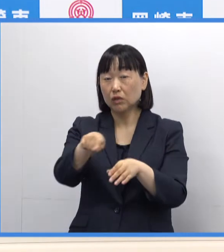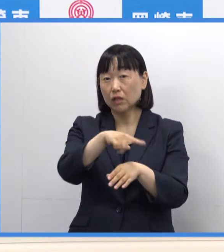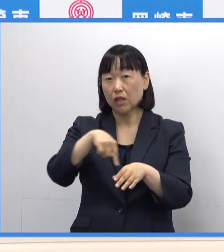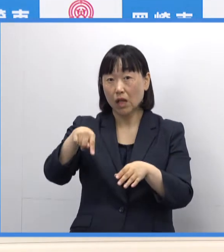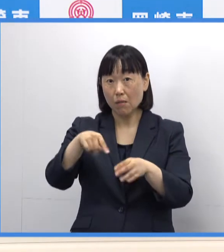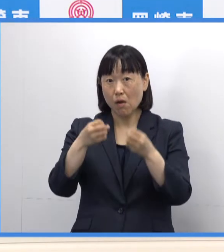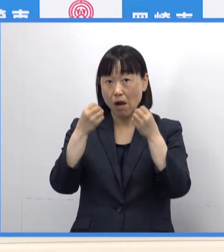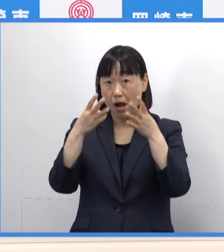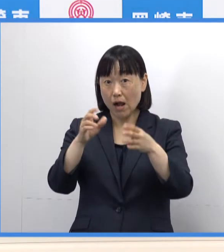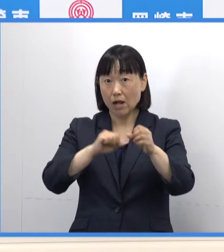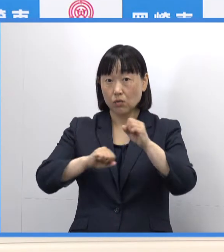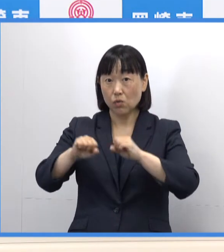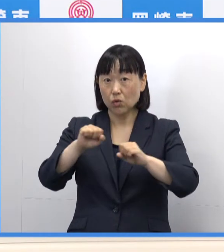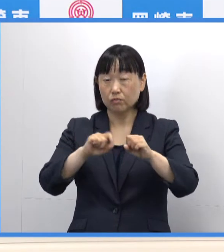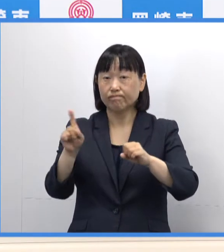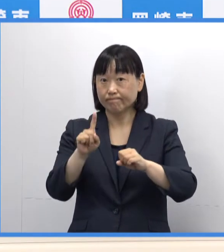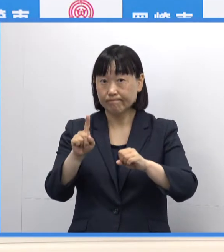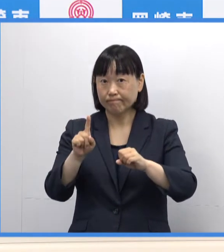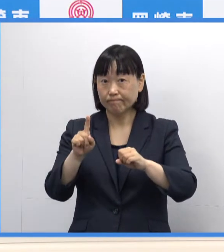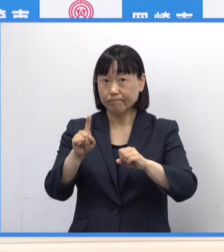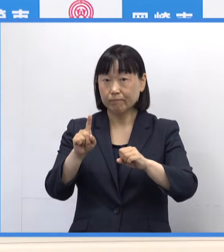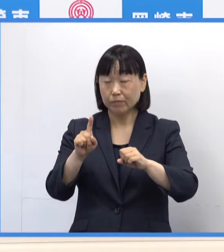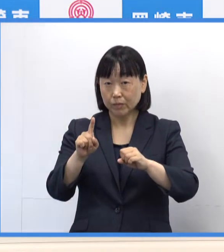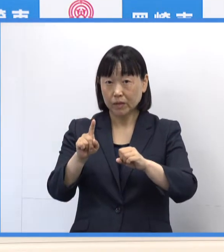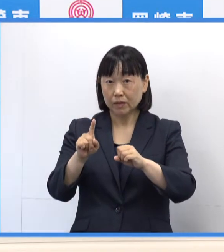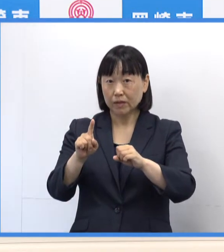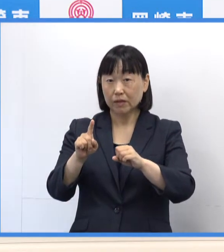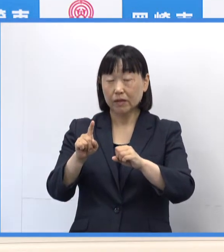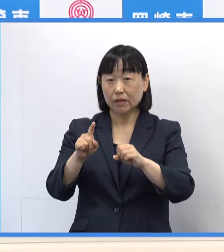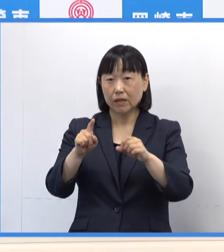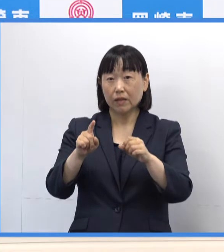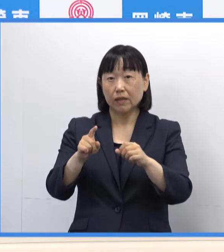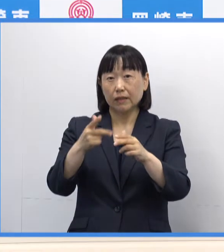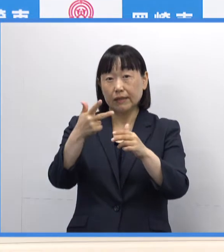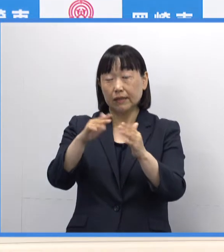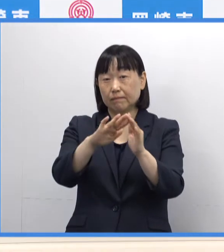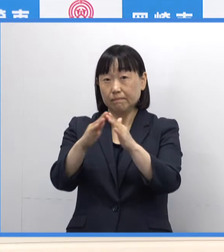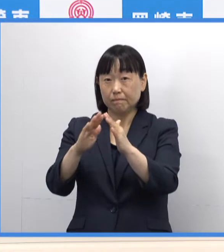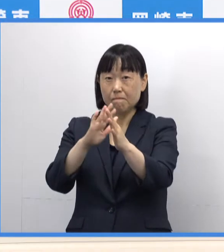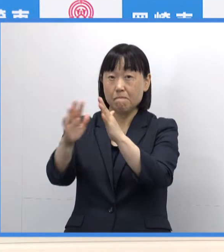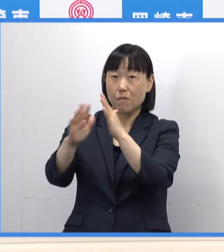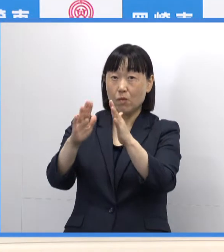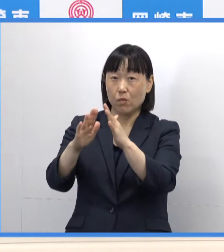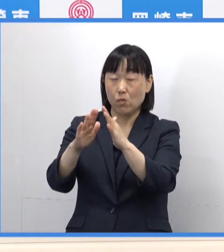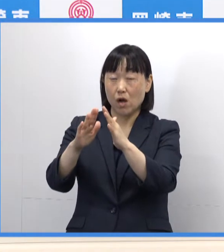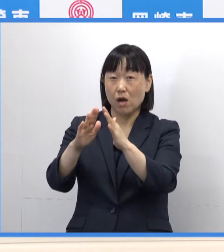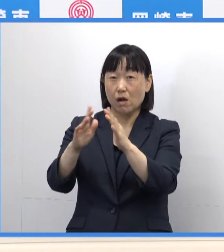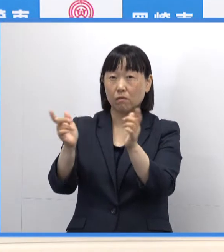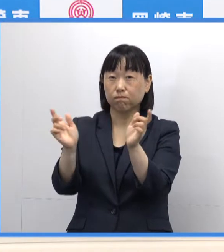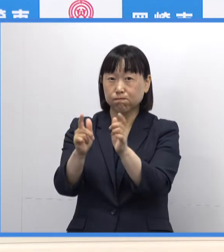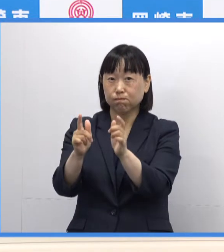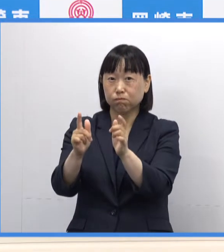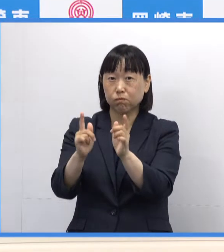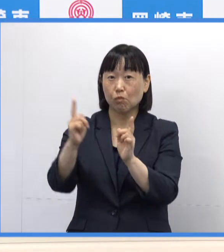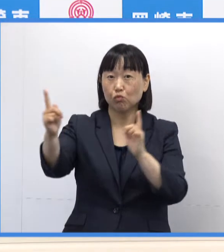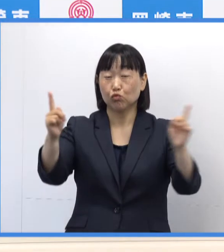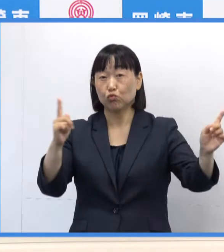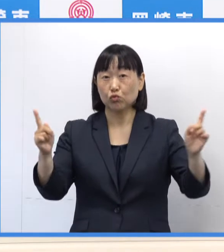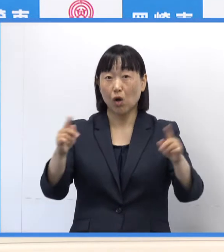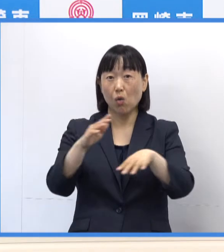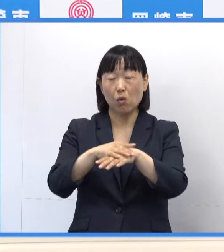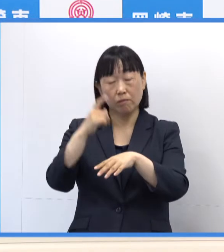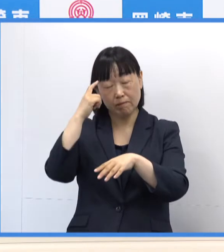たな取り組みの一つとして、市中心部への人流の抑制と分散を図りつつ、岡